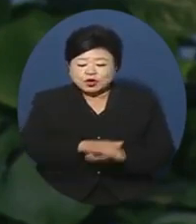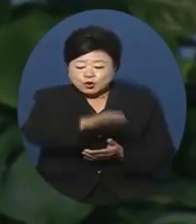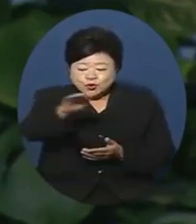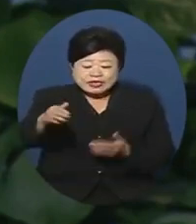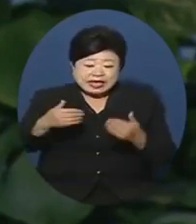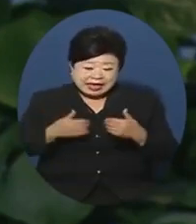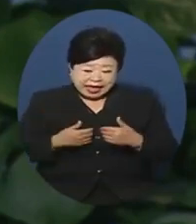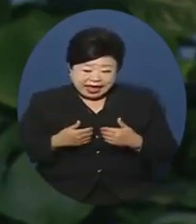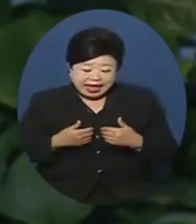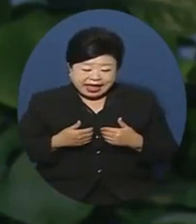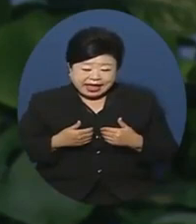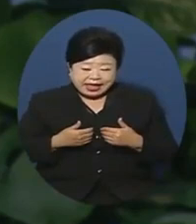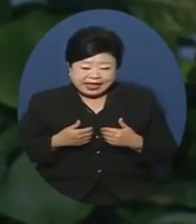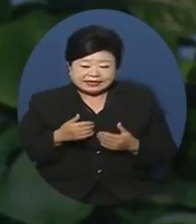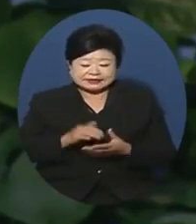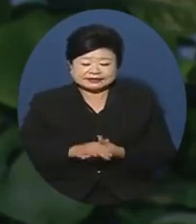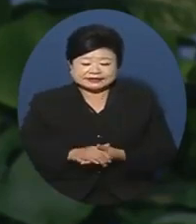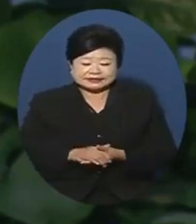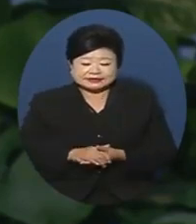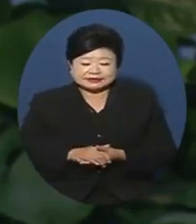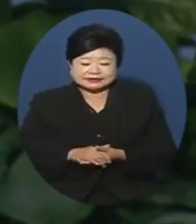우리에게